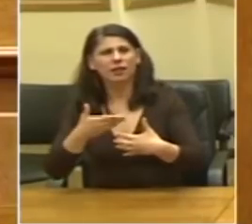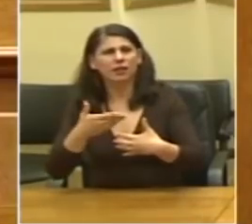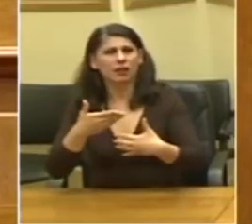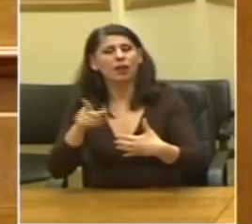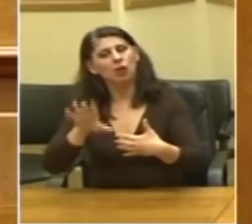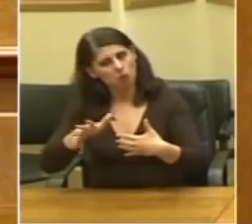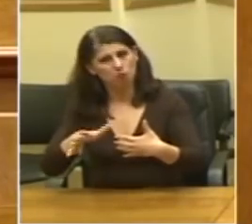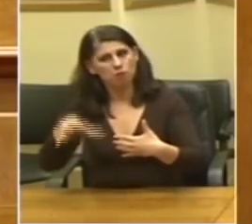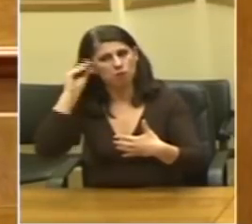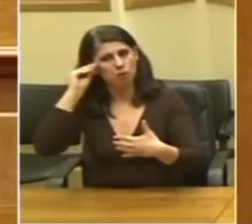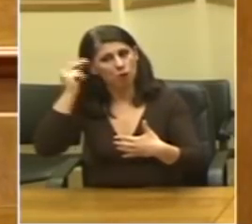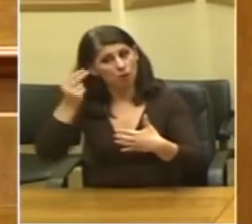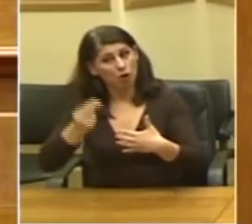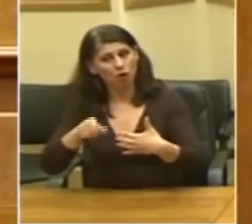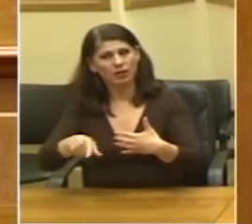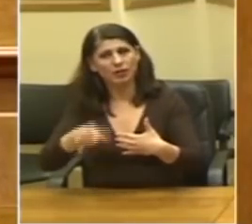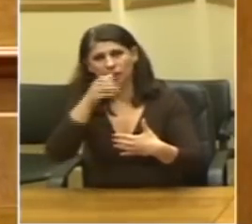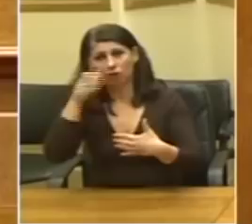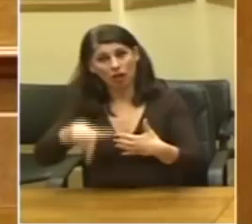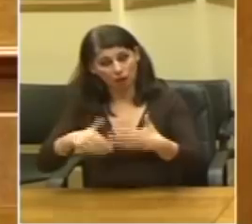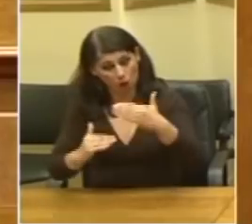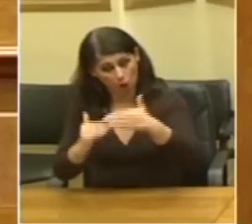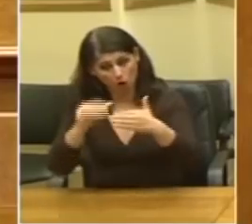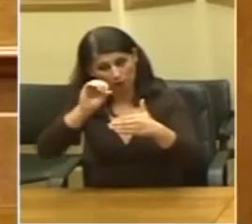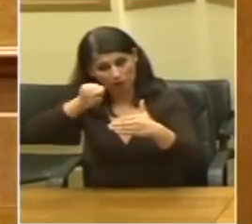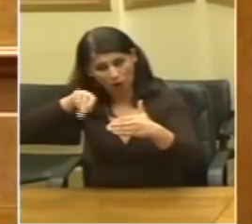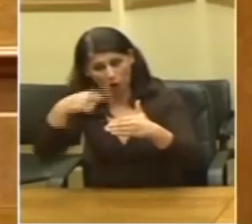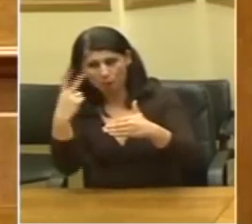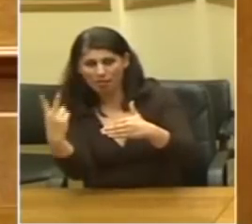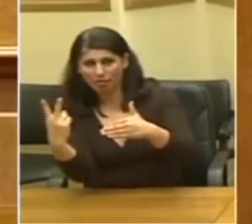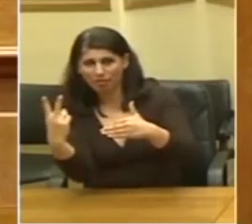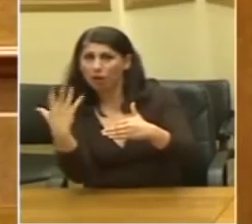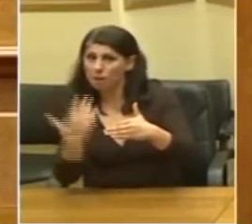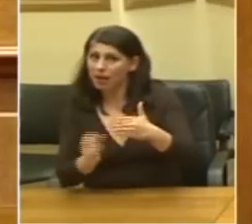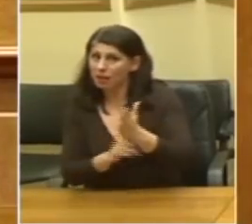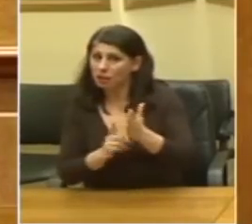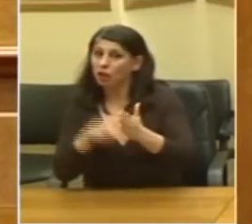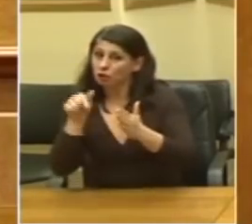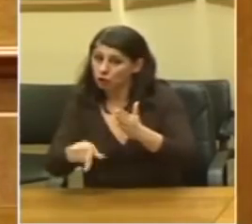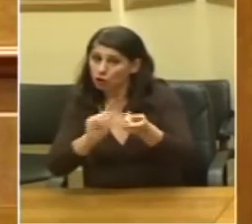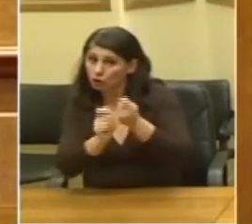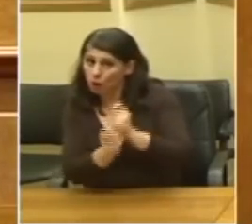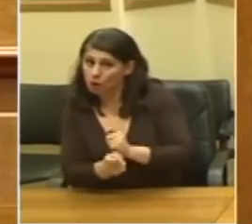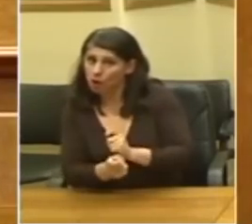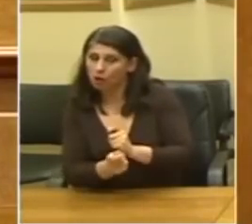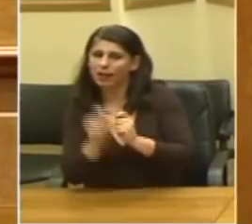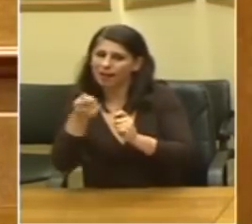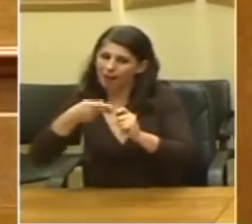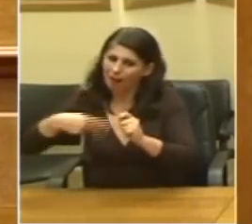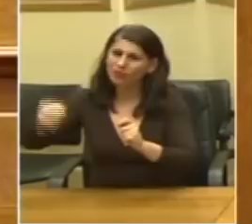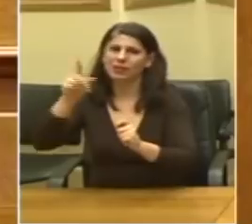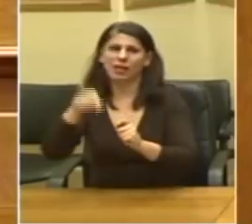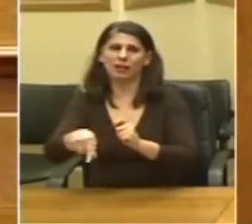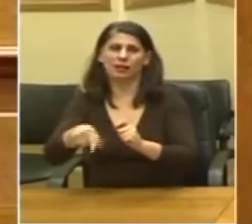ως ναρκωτικό. Αυτό το όριο υπάρχει στο νόμο και δίνεται με την τροπολογία η δυνατότητα να αυξάνεται με